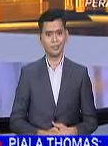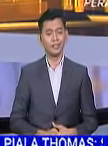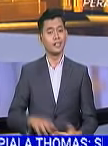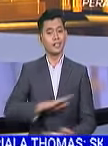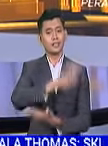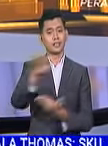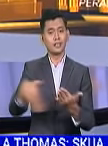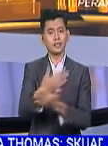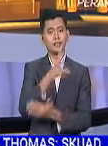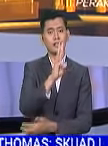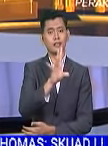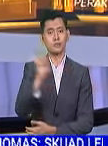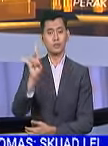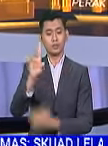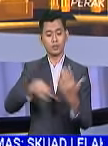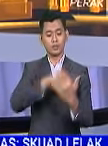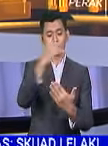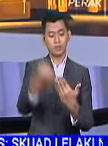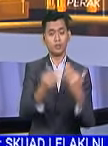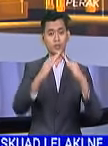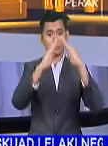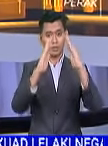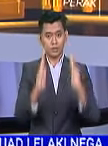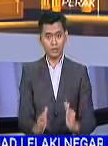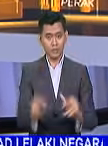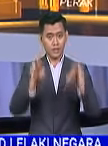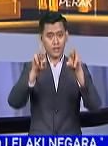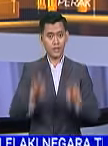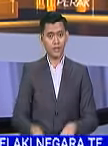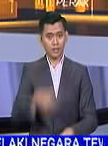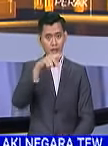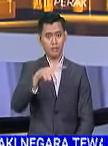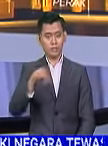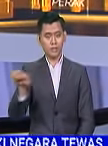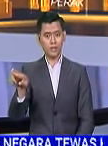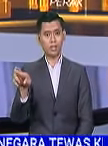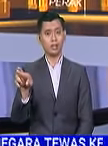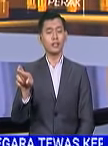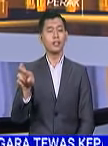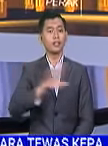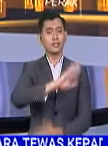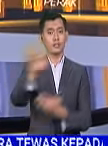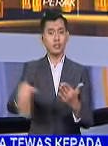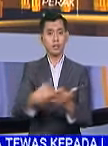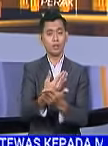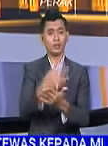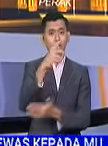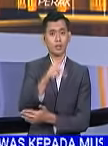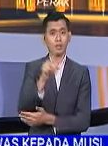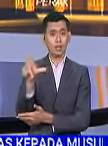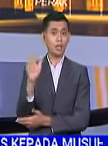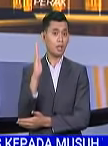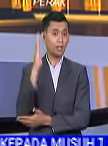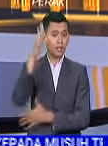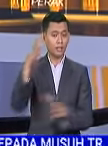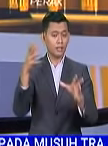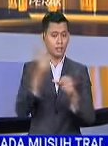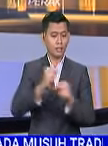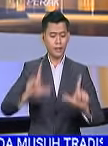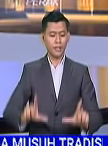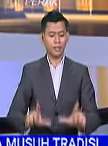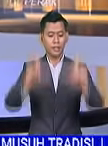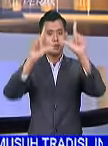Semua 67 projek perumahan rakyat PPR dan perumahan awam PA seluruh wilayah Persekutuan Kuala Lumpur dijangka mendapat lift